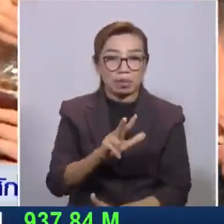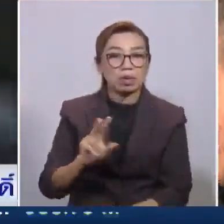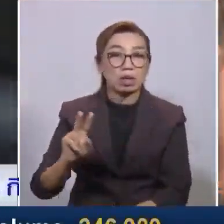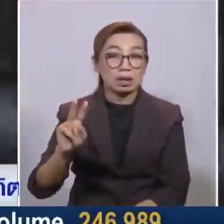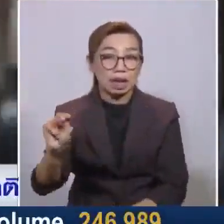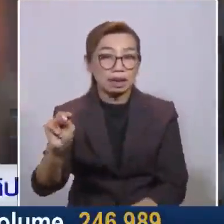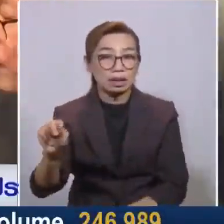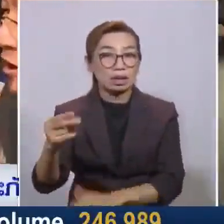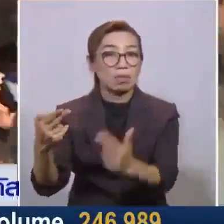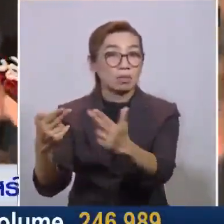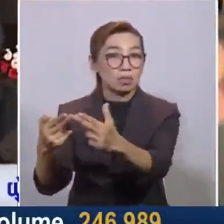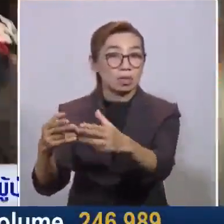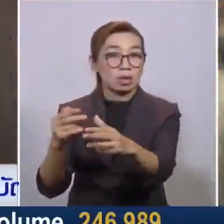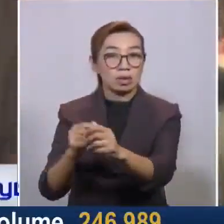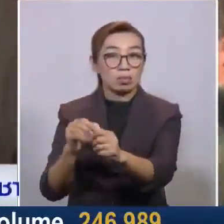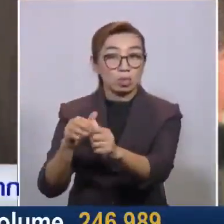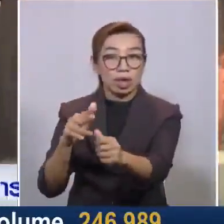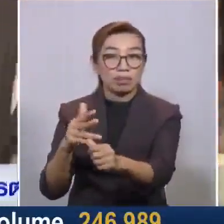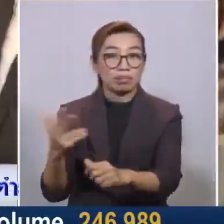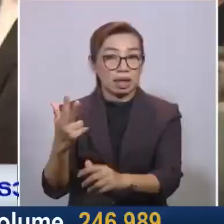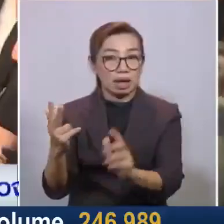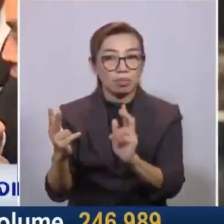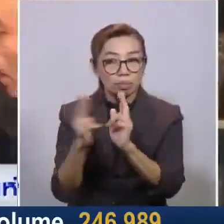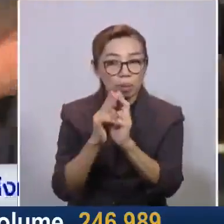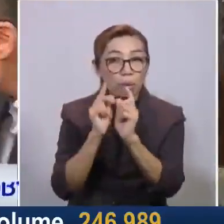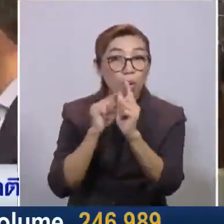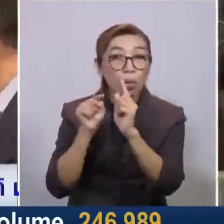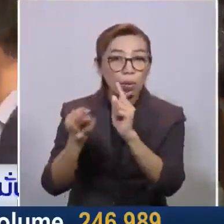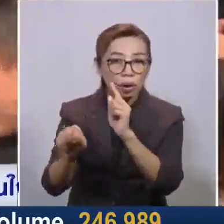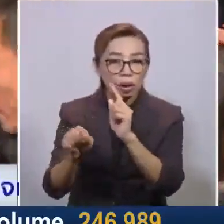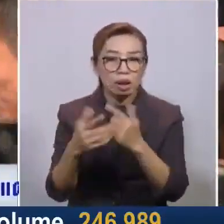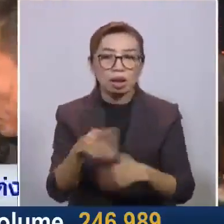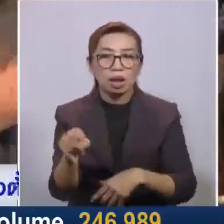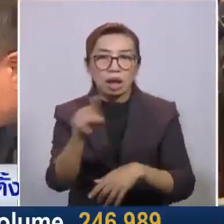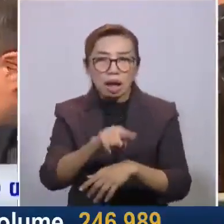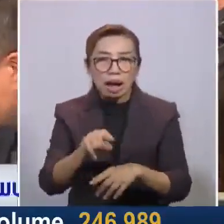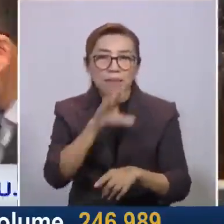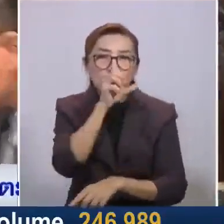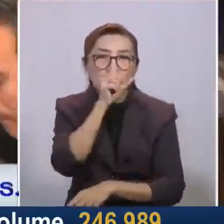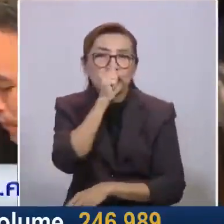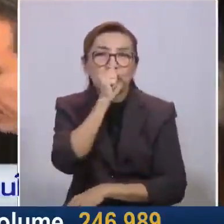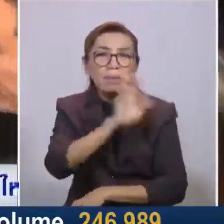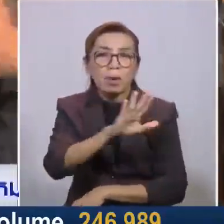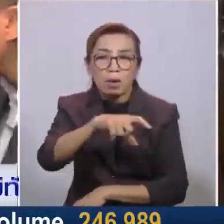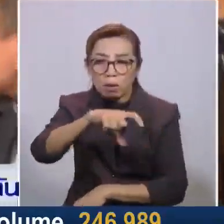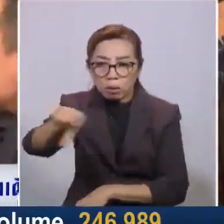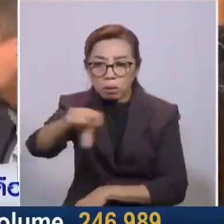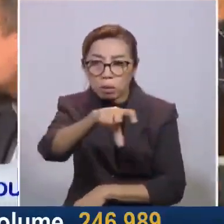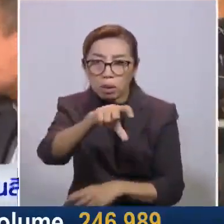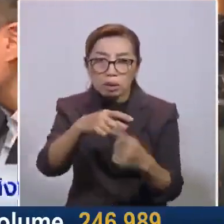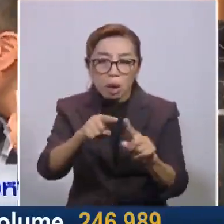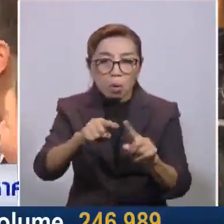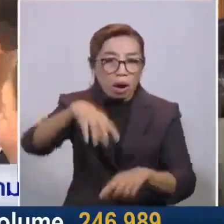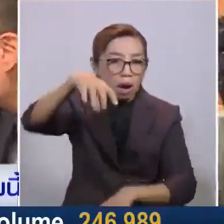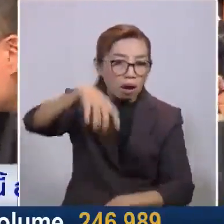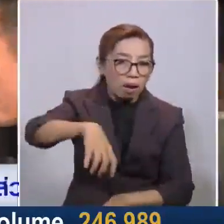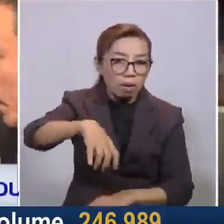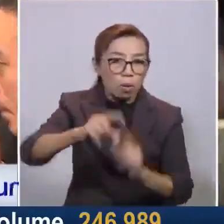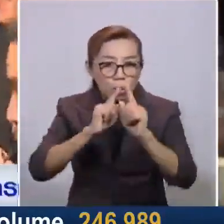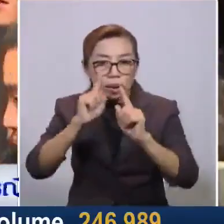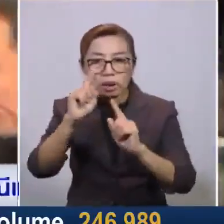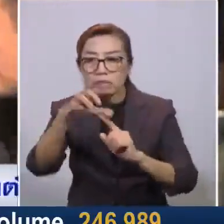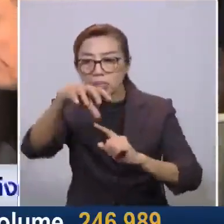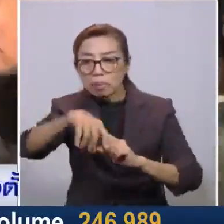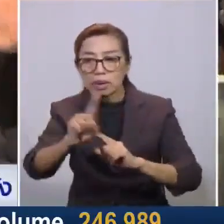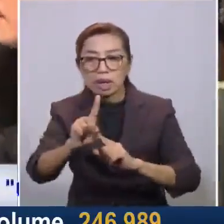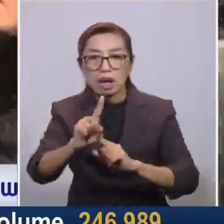ารือกับแกนนำพรรครวมไทยสร้างชาติค่ะโดยแหล่งข่าวระบุว่าเป็นการพูดคุยกันภายในค่ะตอนนี้ยังไม่เปิดเผยสถานที่ในการพูดคุยห